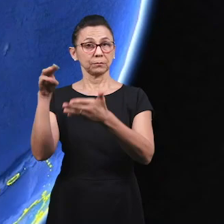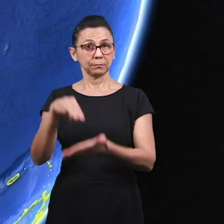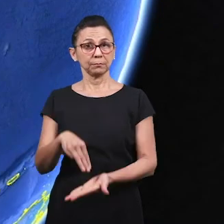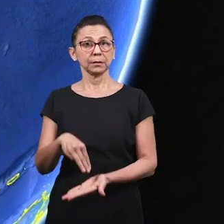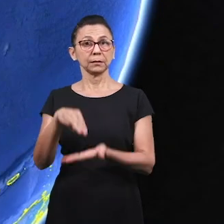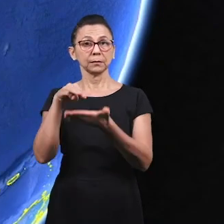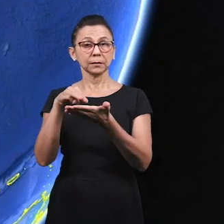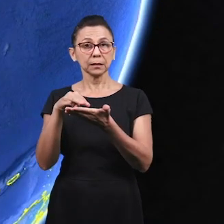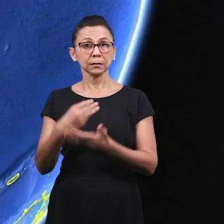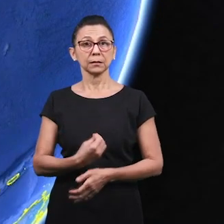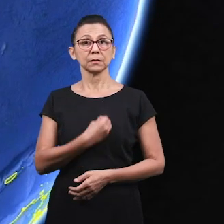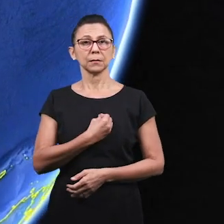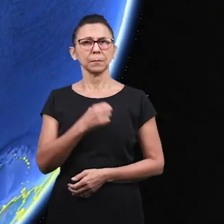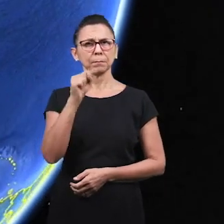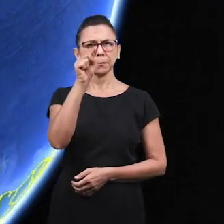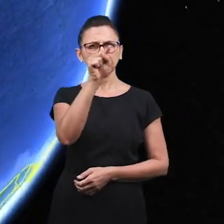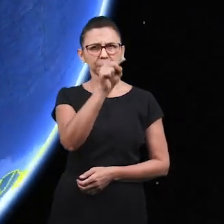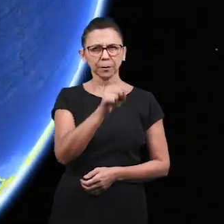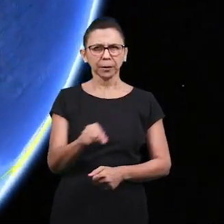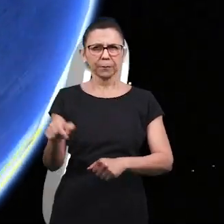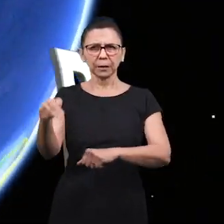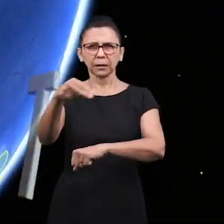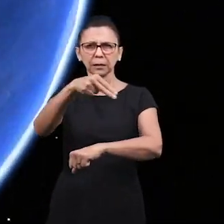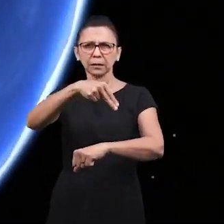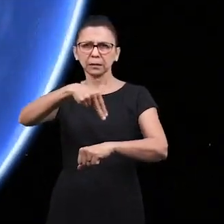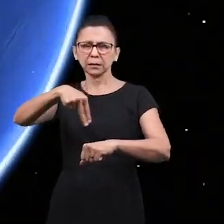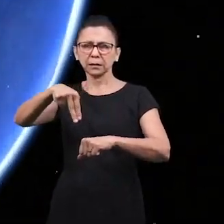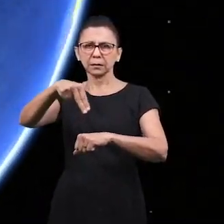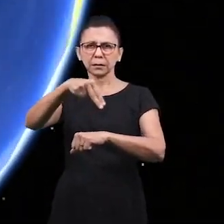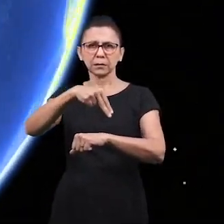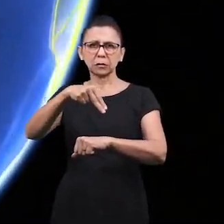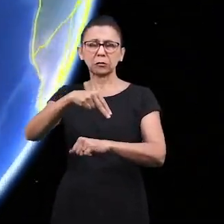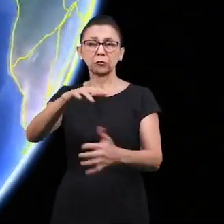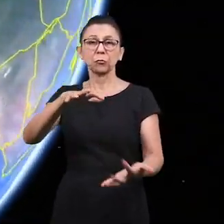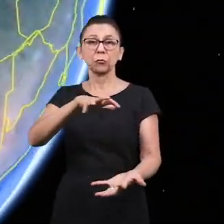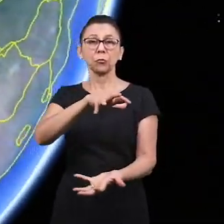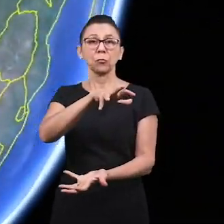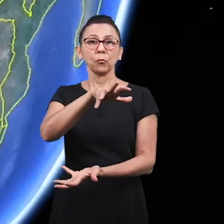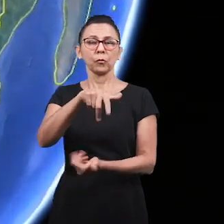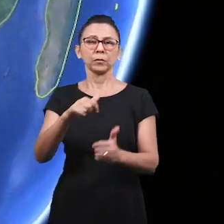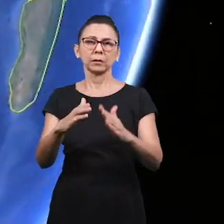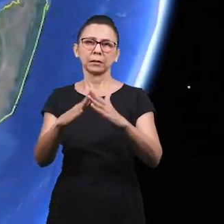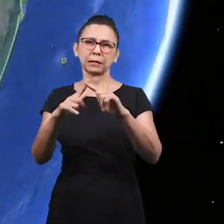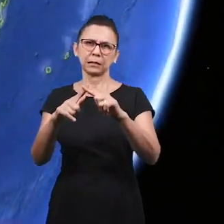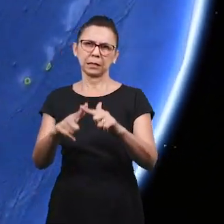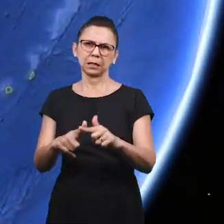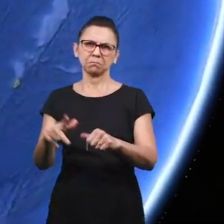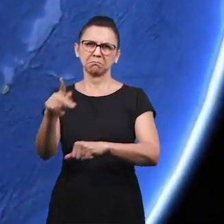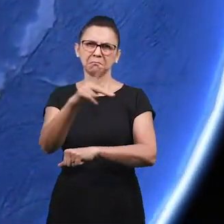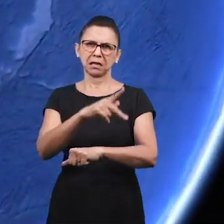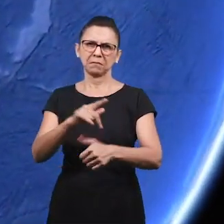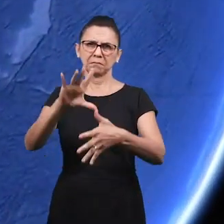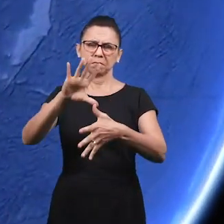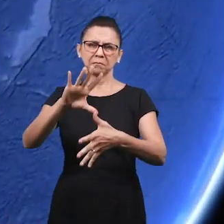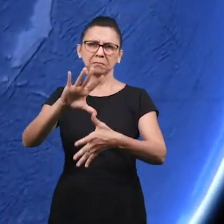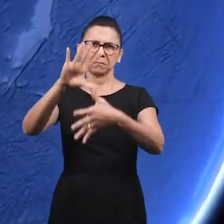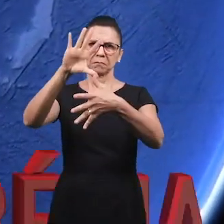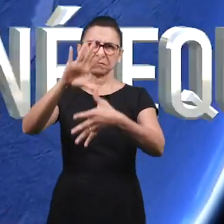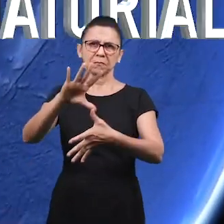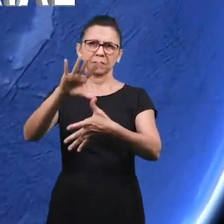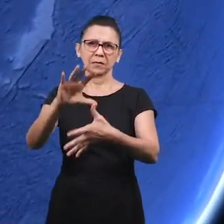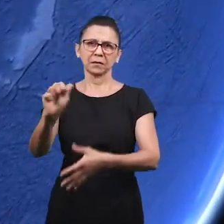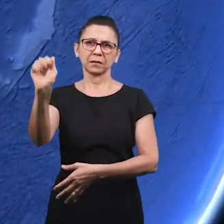l'Église chrétienne Maranatha est présente dans des nations de tous les continents de la planète, des églises des pays dans les